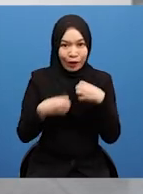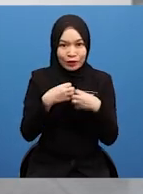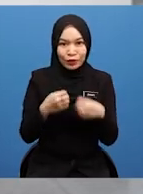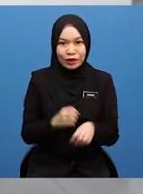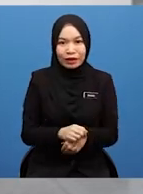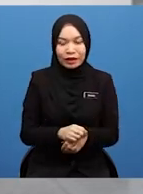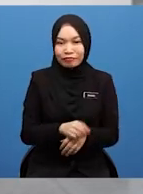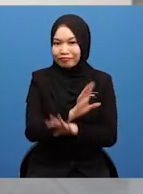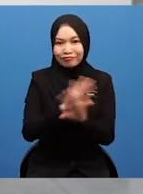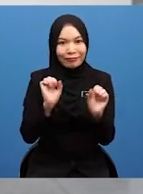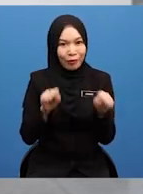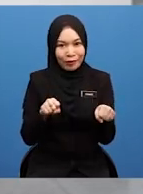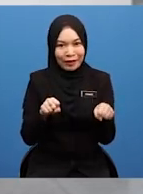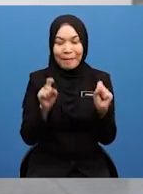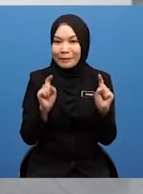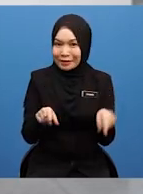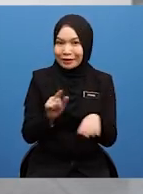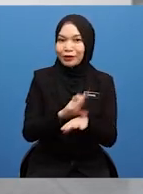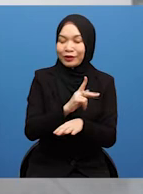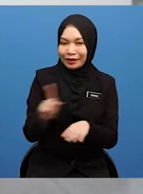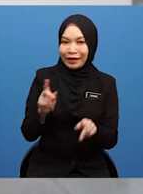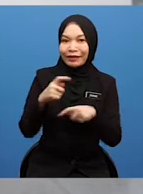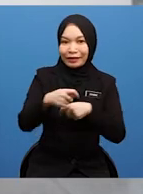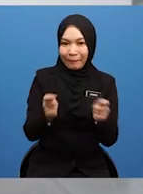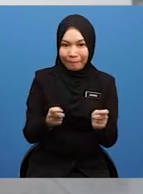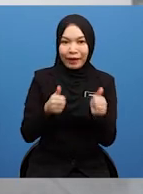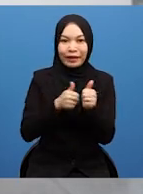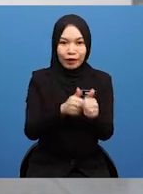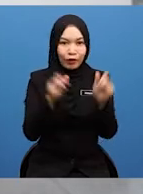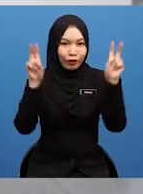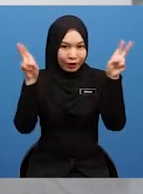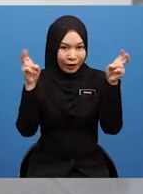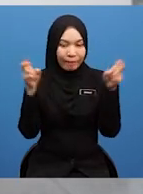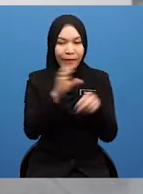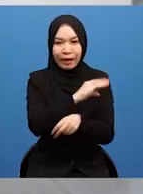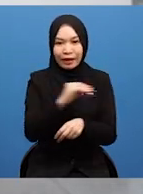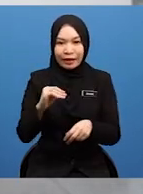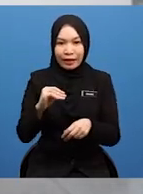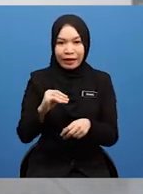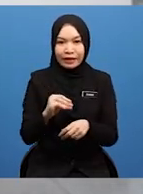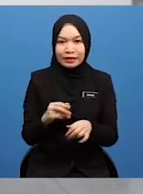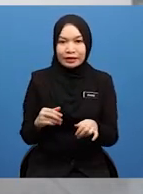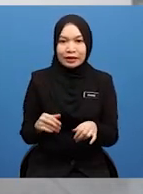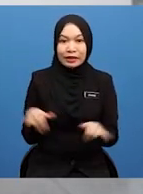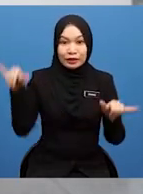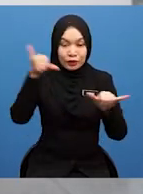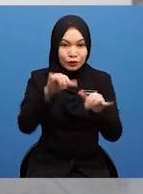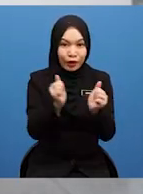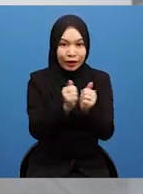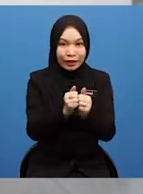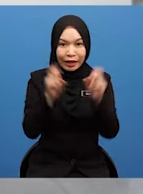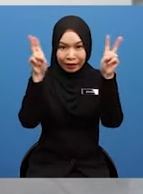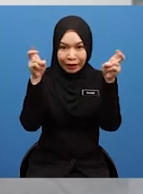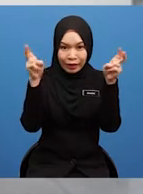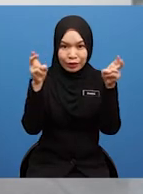dan gunakan setting tempat mengikut tema dan lokasi yang sesuai dengan Kajo Project yang dipilih kalau kata